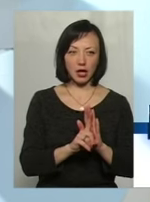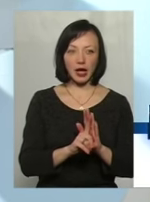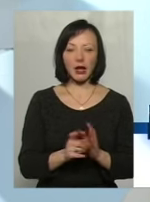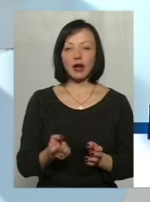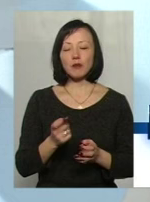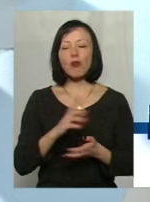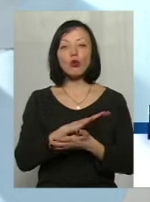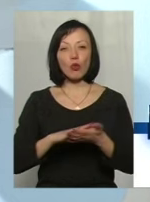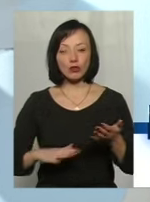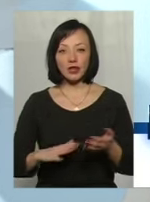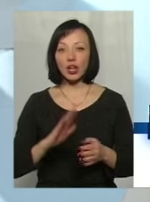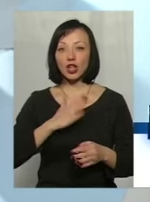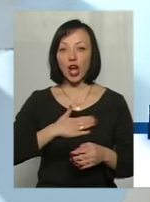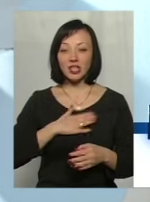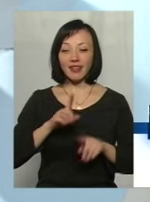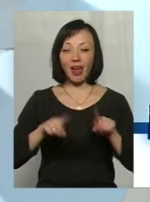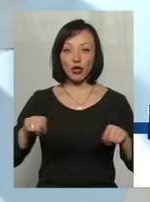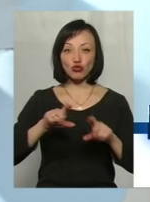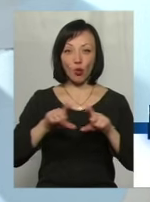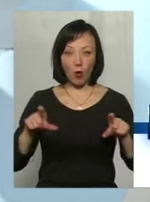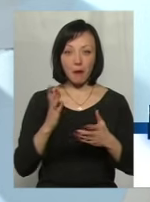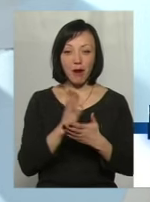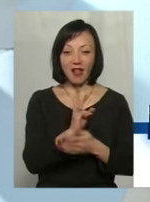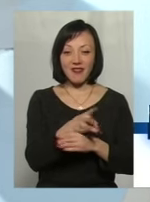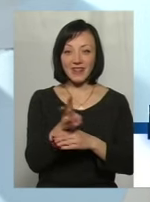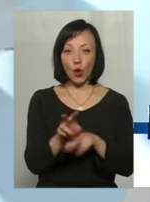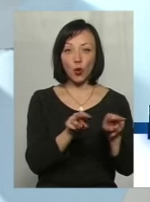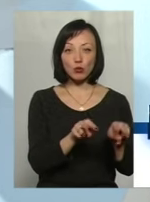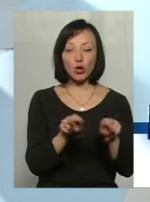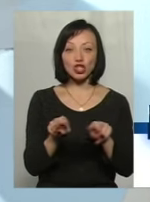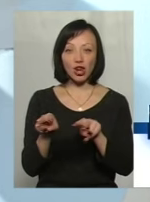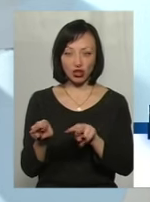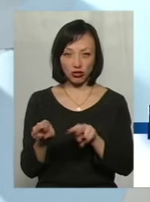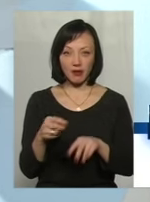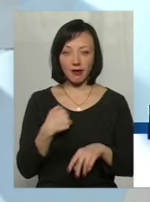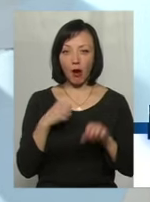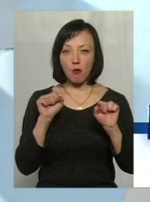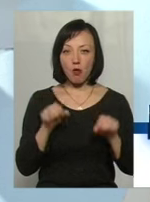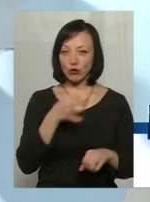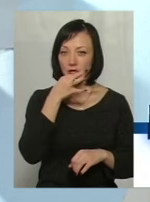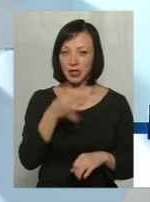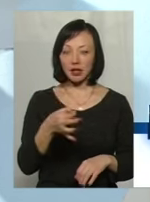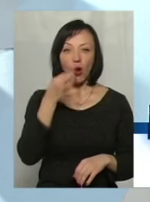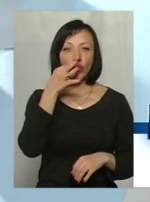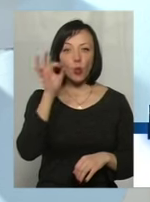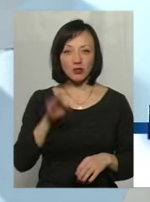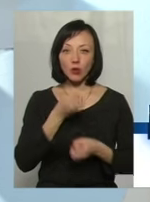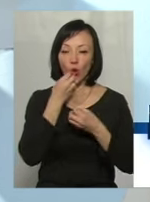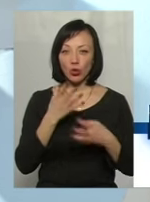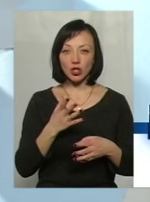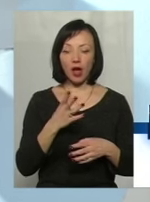вже мають відеоспостереження. Зокрема, я можу сказати про позитивний досвід НВК номер